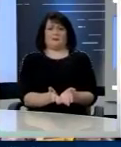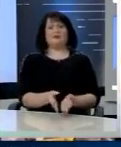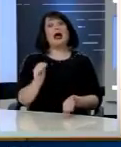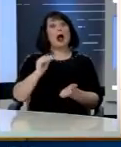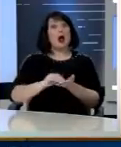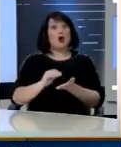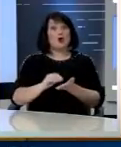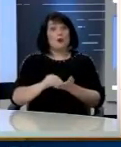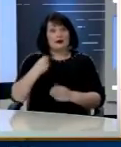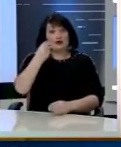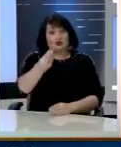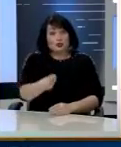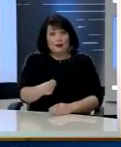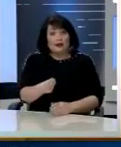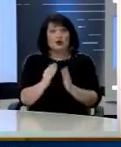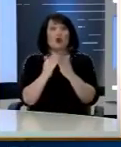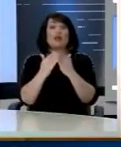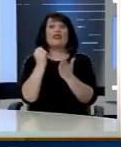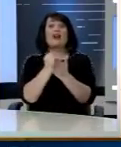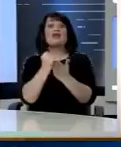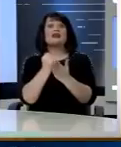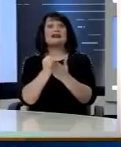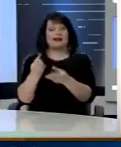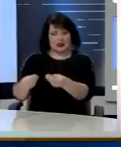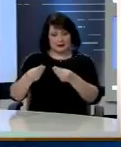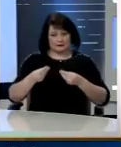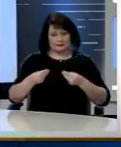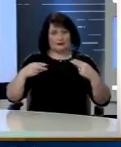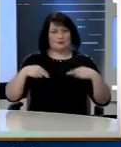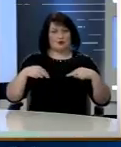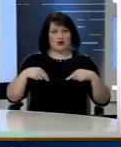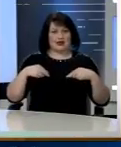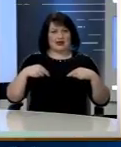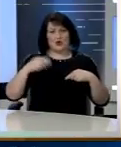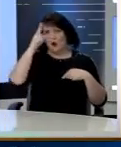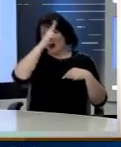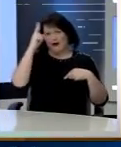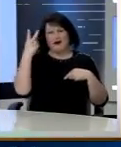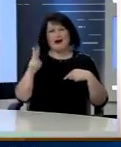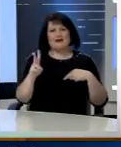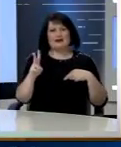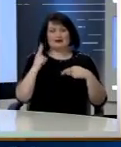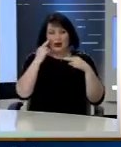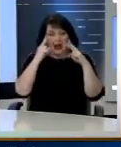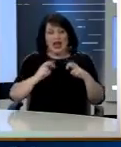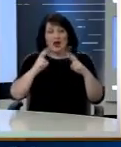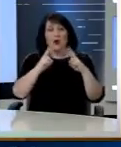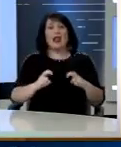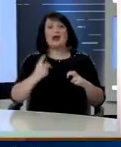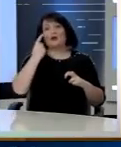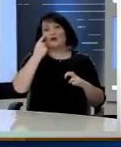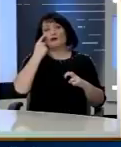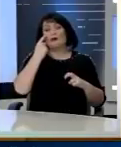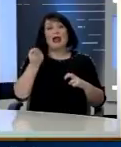τέλος, τα διαβατήρια που μας ήρθαν από το Υπουργείο της Σαουδικής Αραβίας για έλεγχο των πυρομαχικών, που